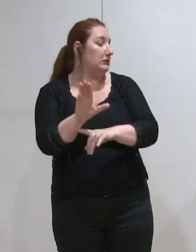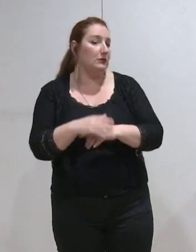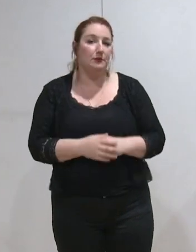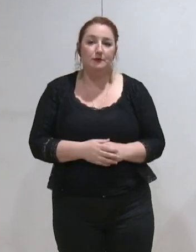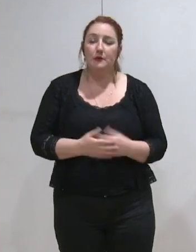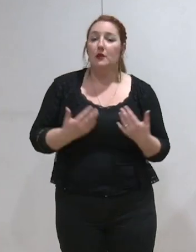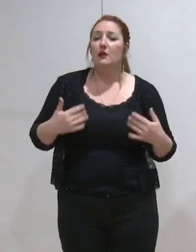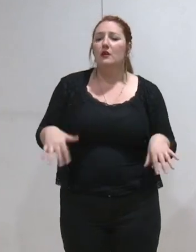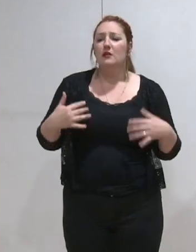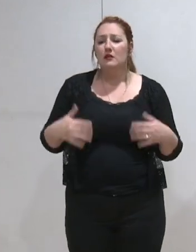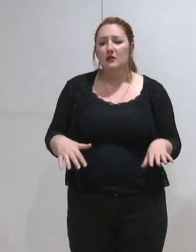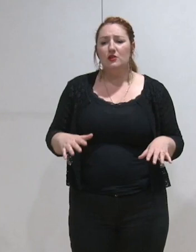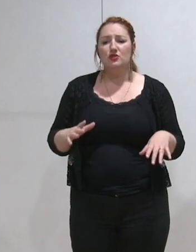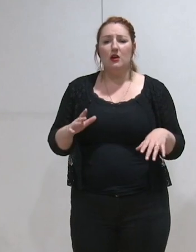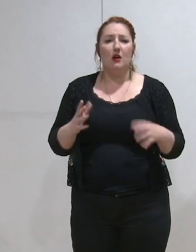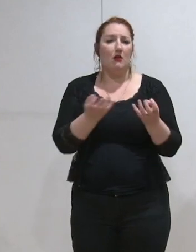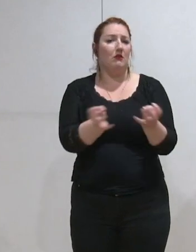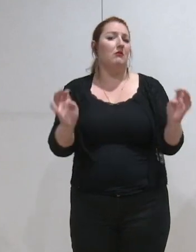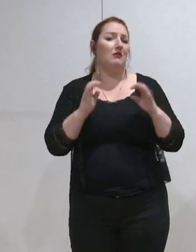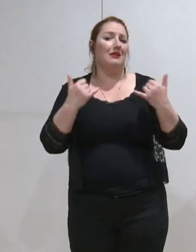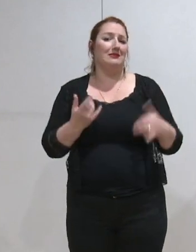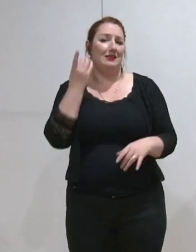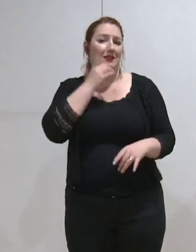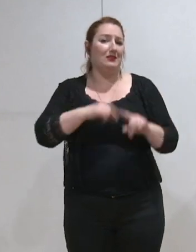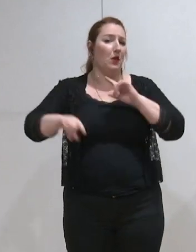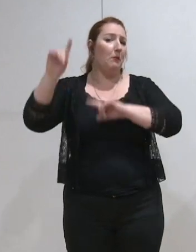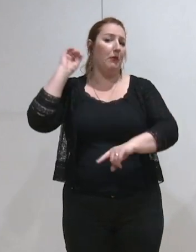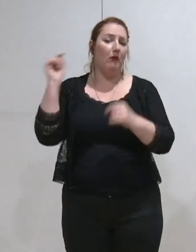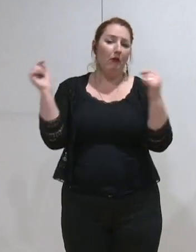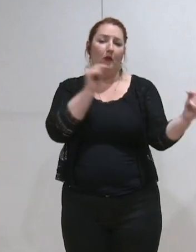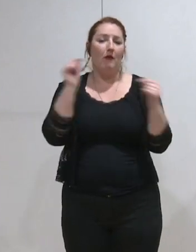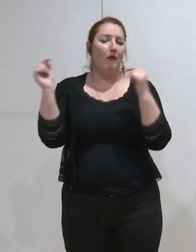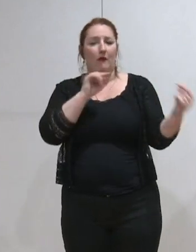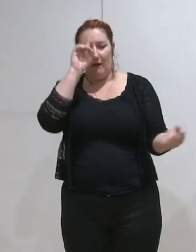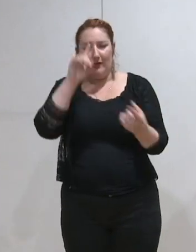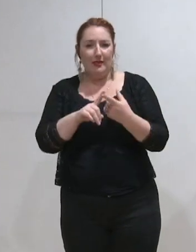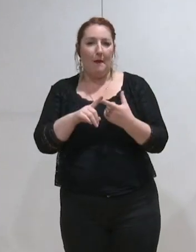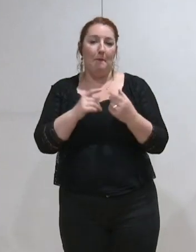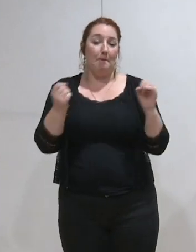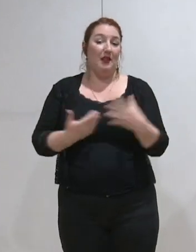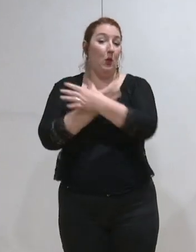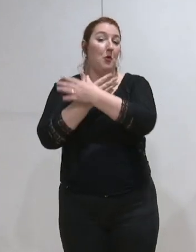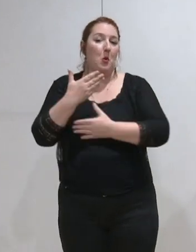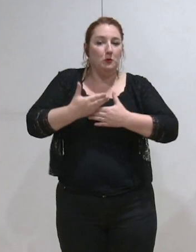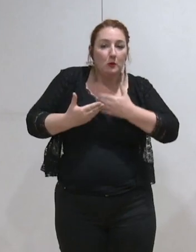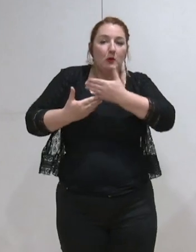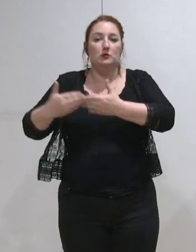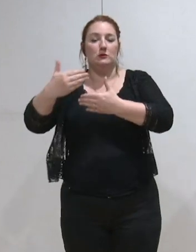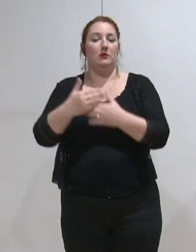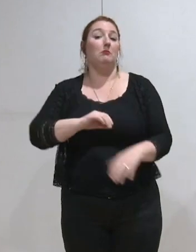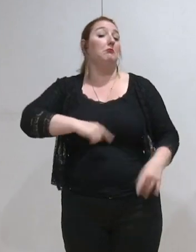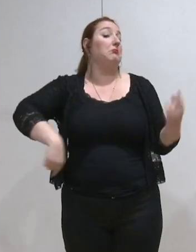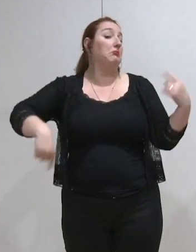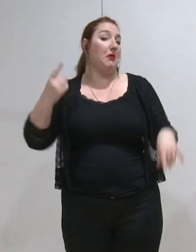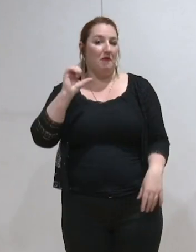déjà eu l'occasion de débattre en cette enceinte en décembre dernier de la construction de la métropole depuis le 1er janvier notre territoire est donc devenu